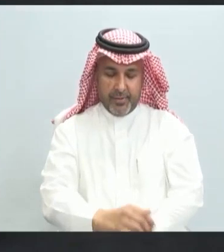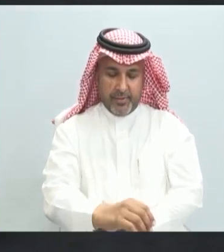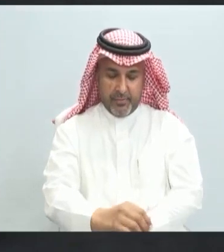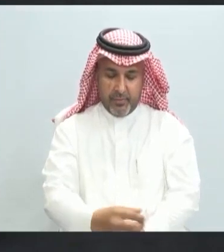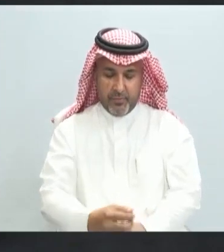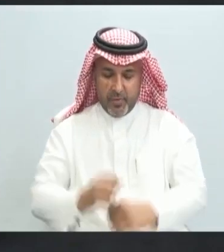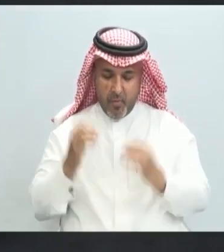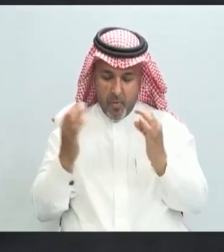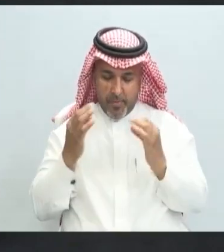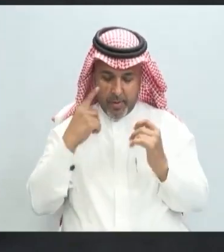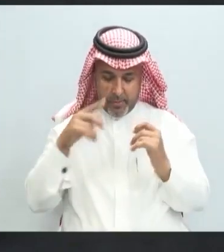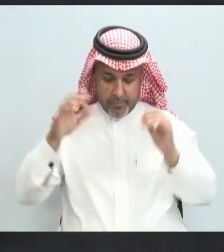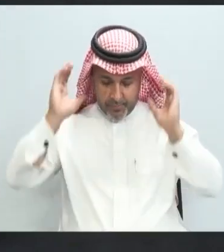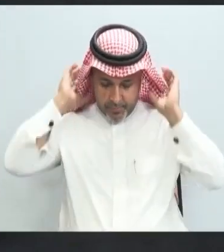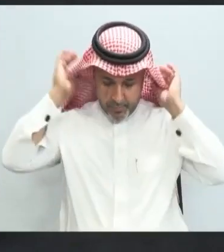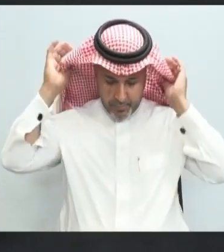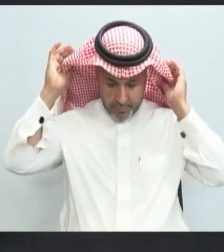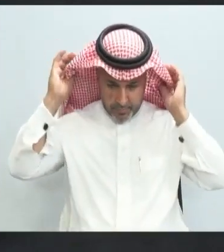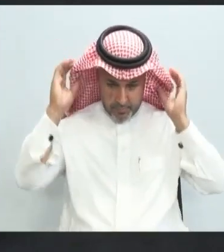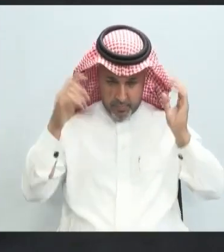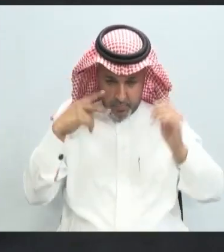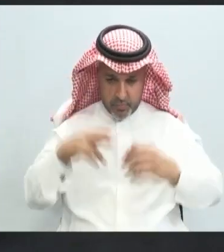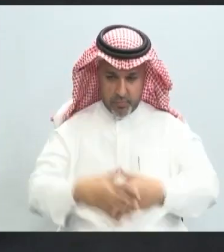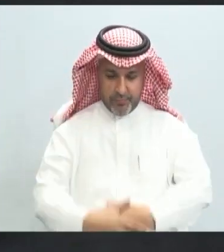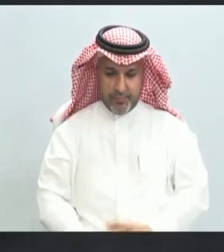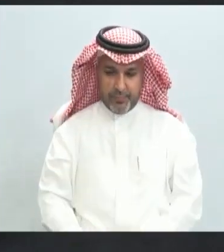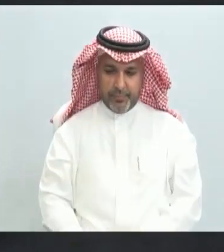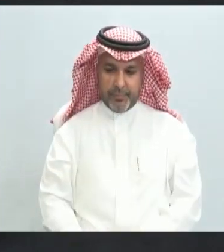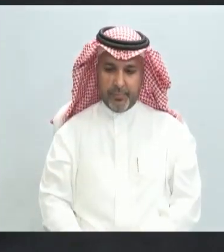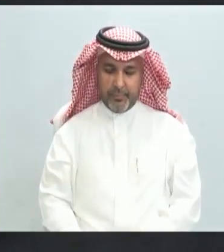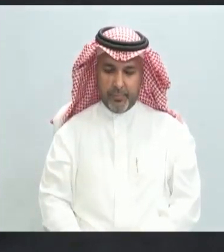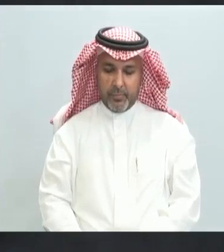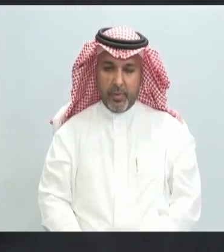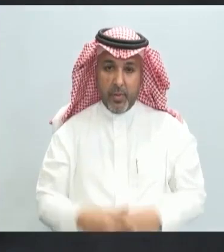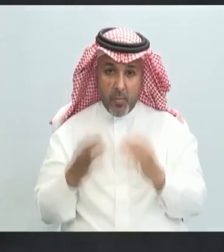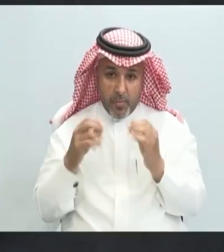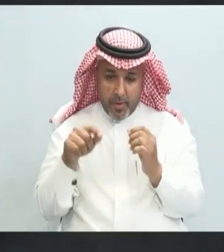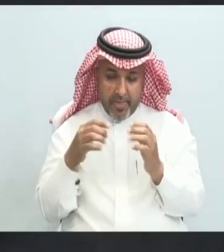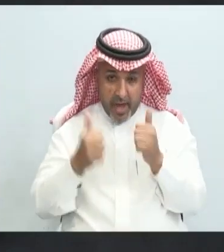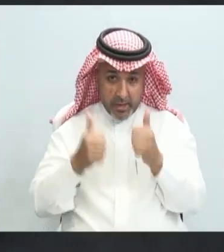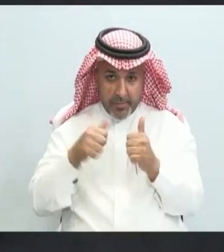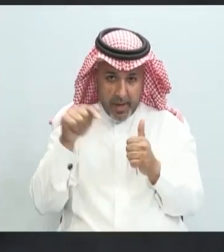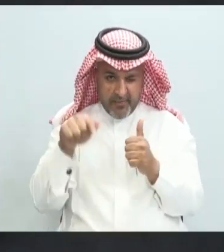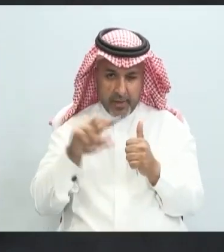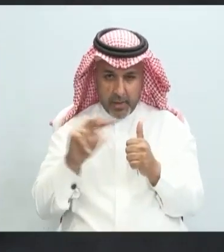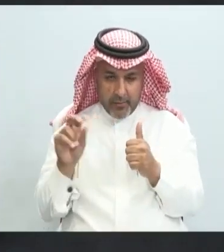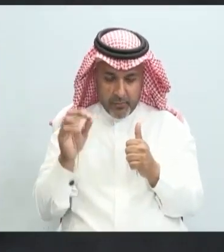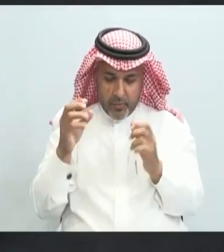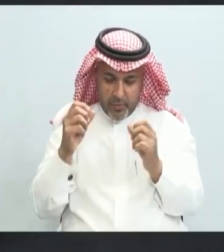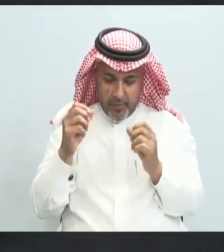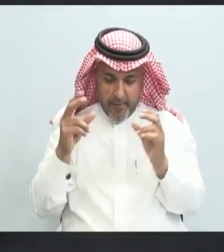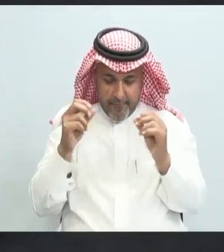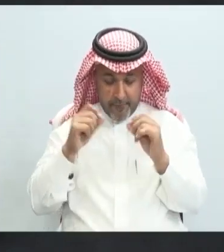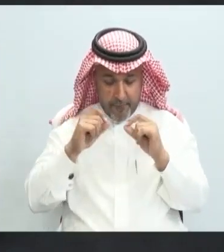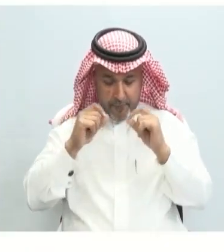تاكد مهمه جدا ودائما تجي في الاختبارات وود ان ناخذ وقتنا فيها شويه وابغاكم تفكرون وتركز معي